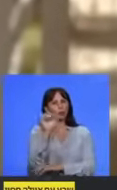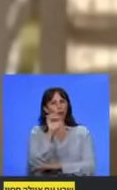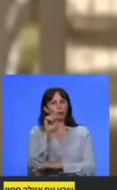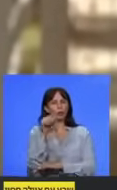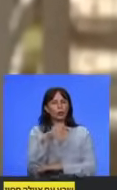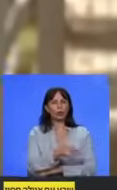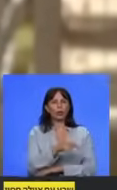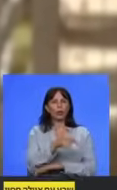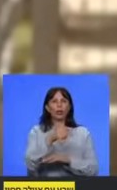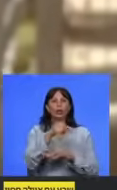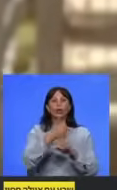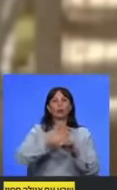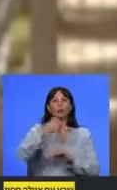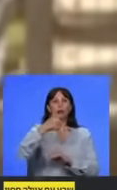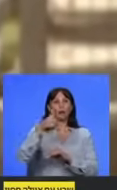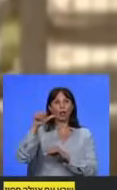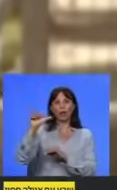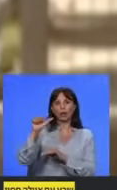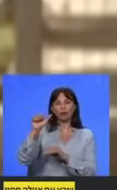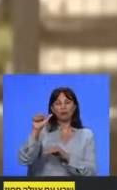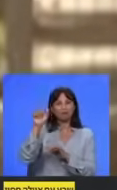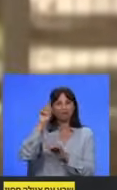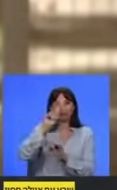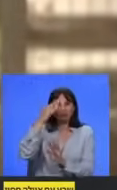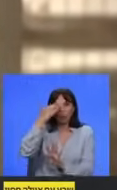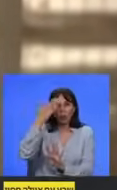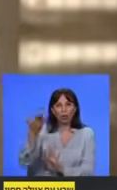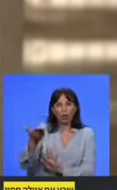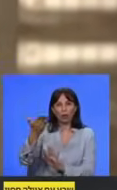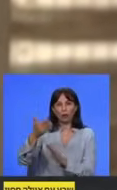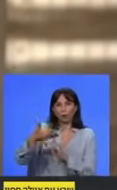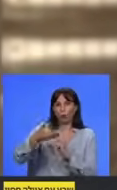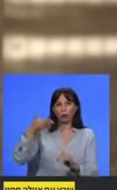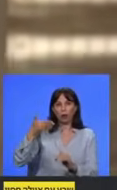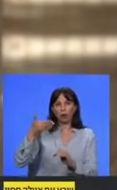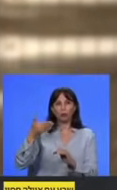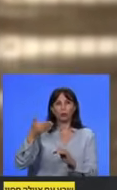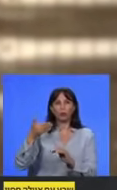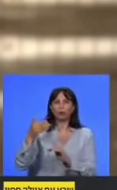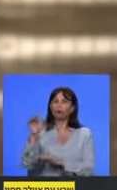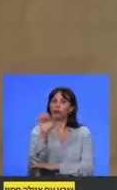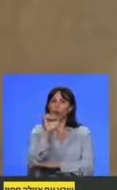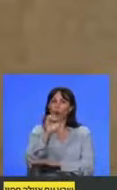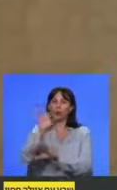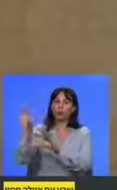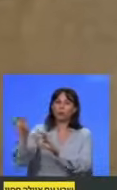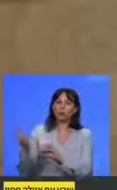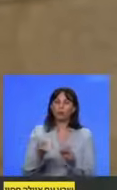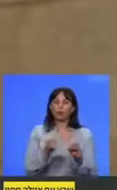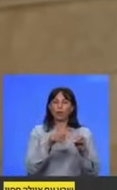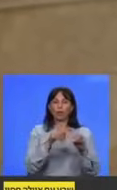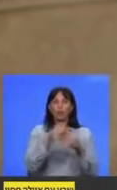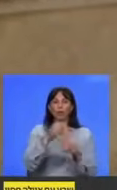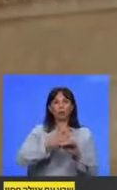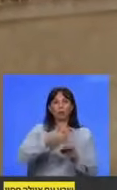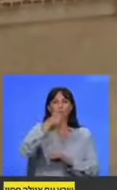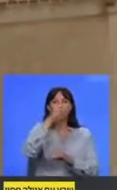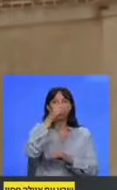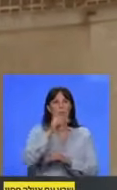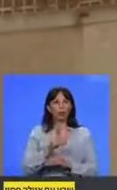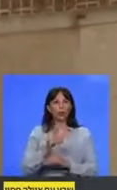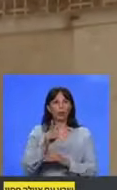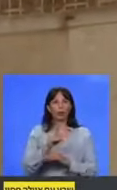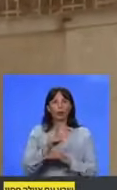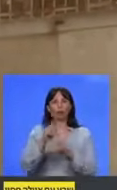א' טוען היום שאין לו כל היכרות מוקדמת עם איקס. הוא מסיע אותו לפיקוד הדרום. שם הוא מכנה את הרכב